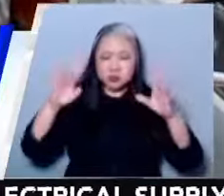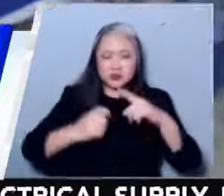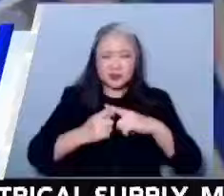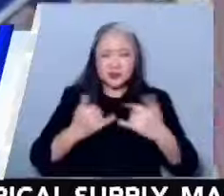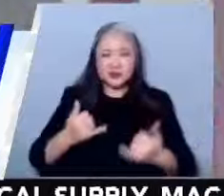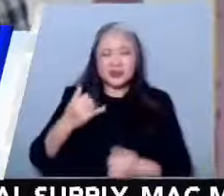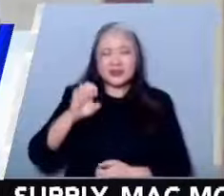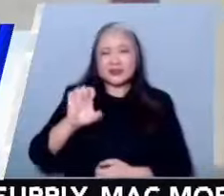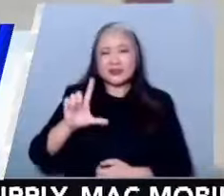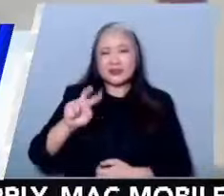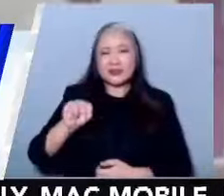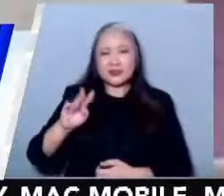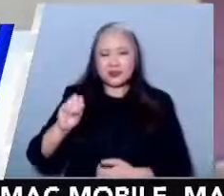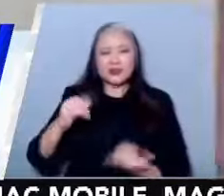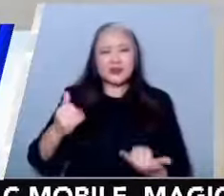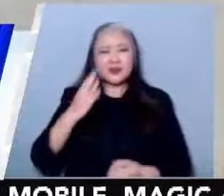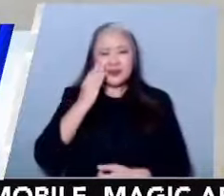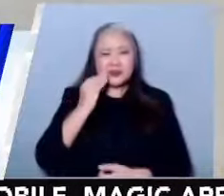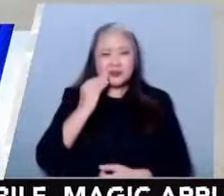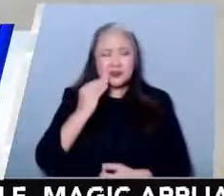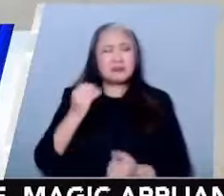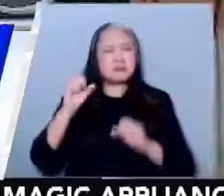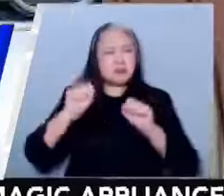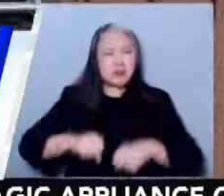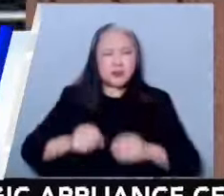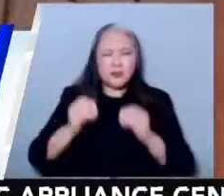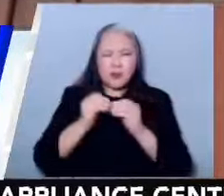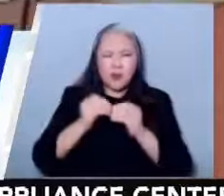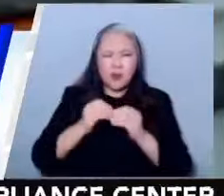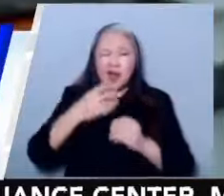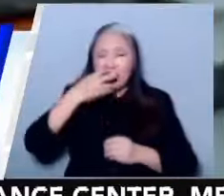mas iinit pa sa susunod na buwan.